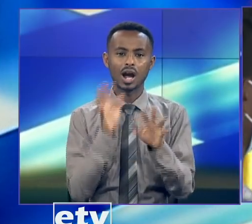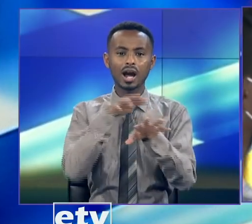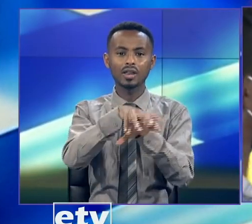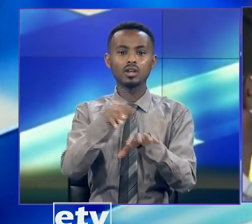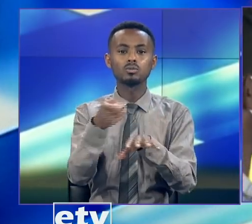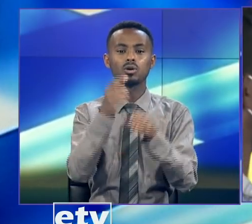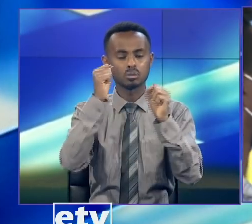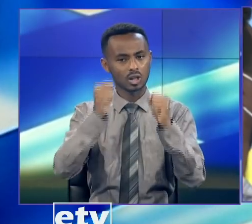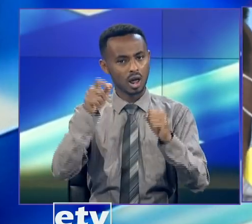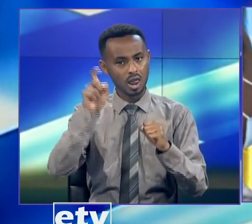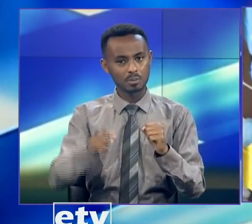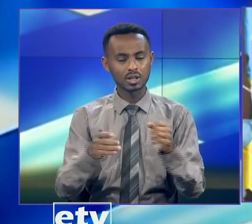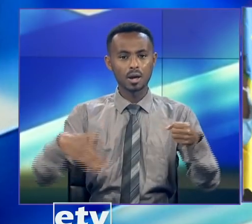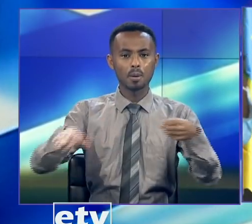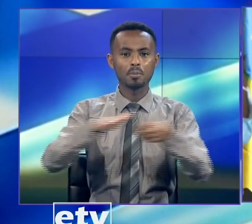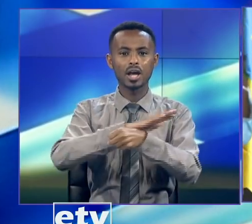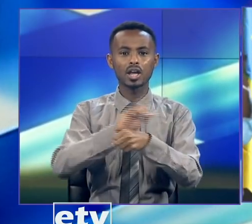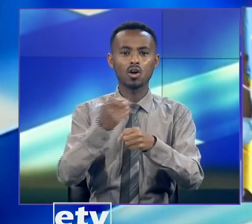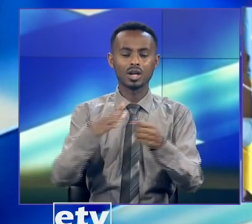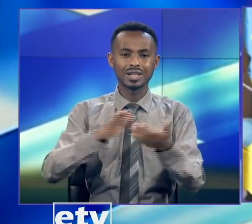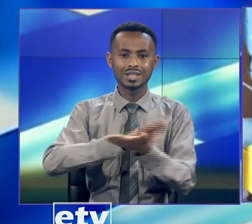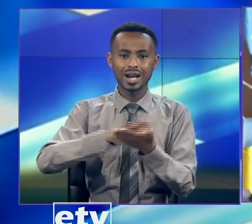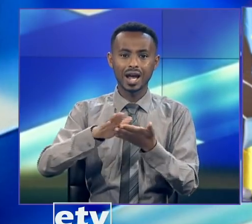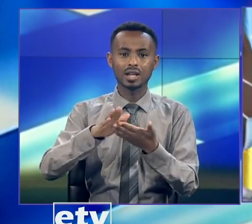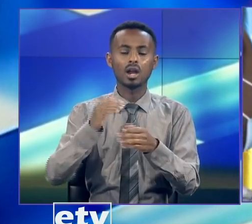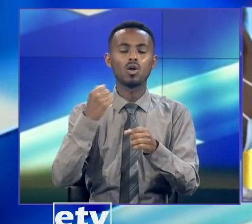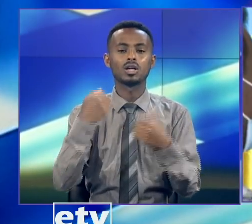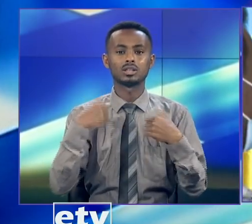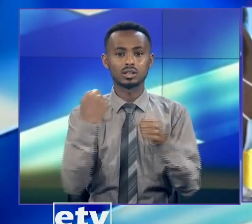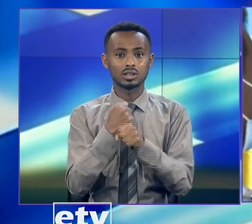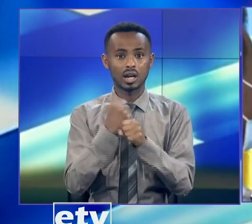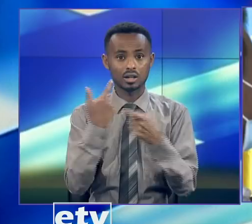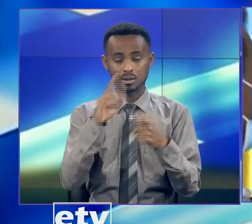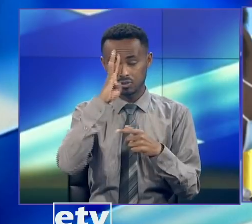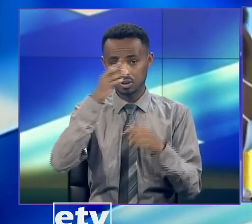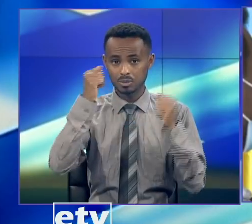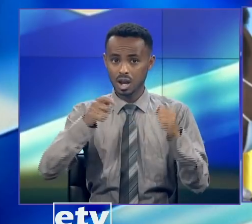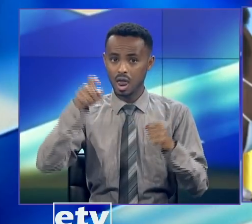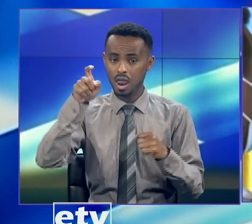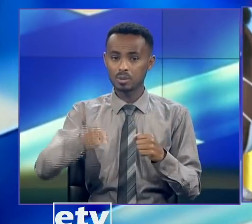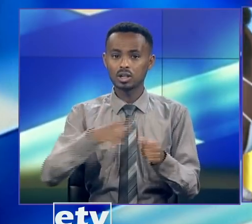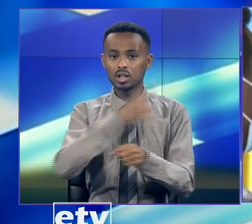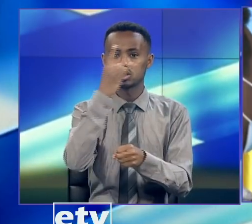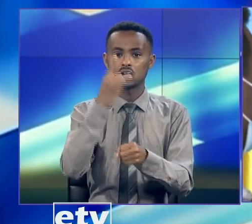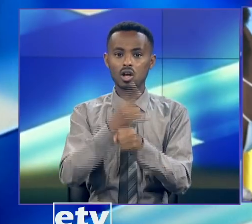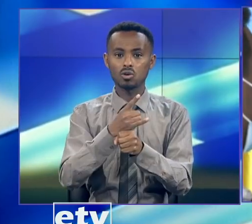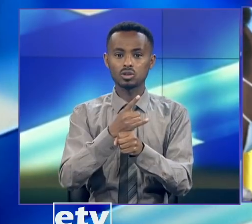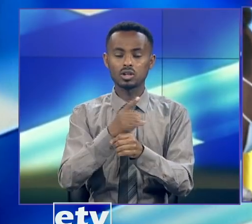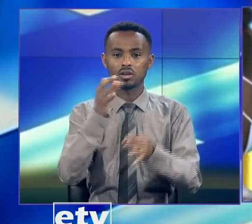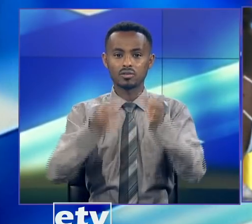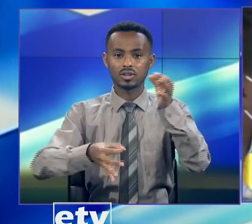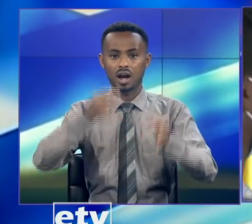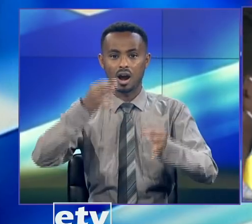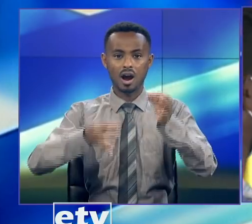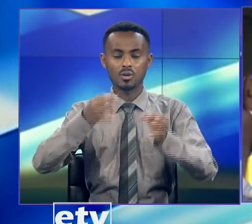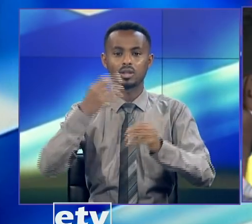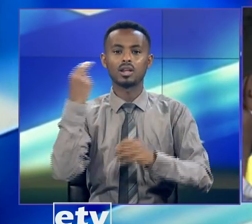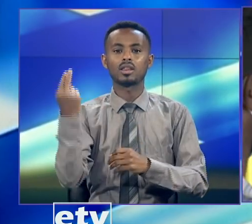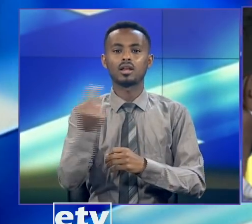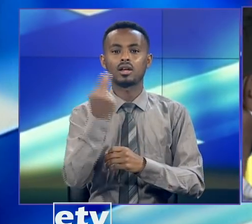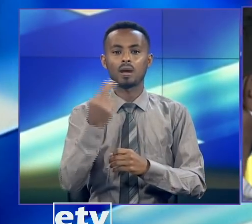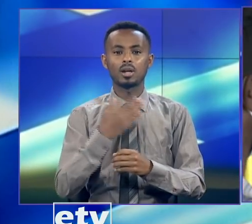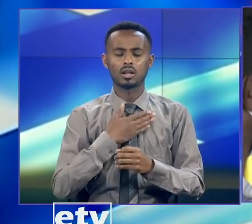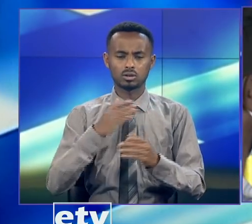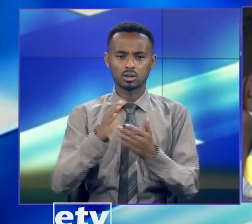መሆን አለበት። በቂ የሆነ ጥራት ያለው የስራ እድል መፍጠር መቻል አለበት። ዜጎች ነው ፍትሃዊ